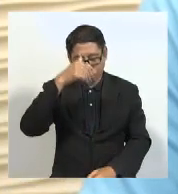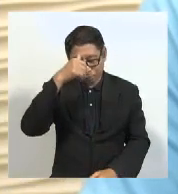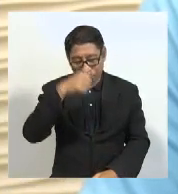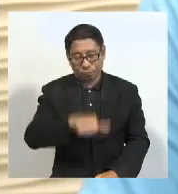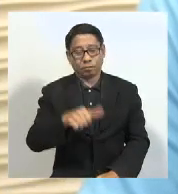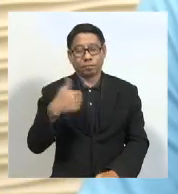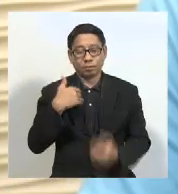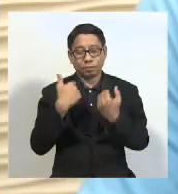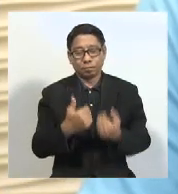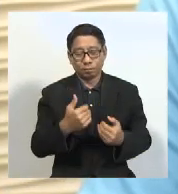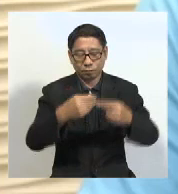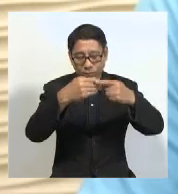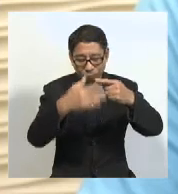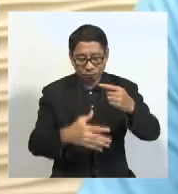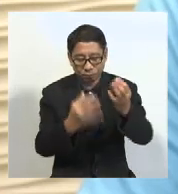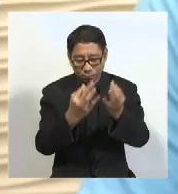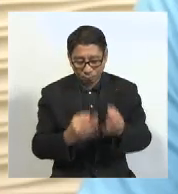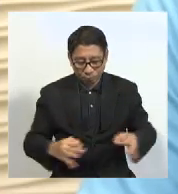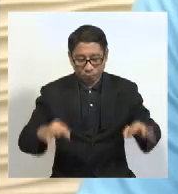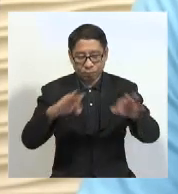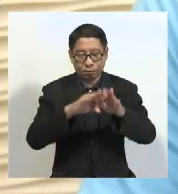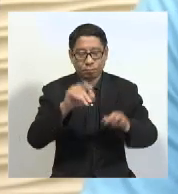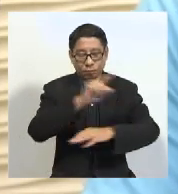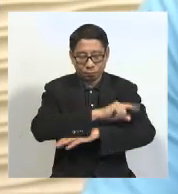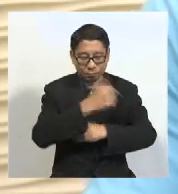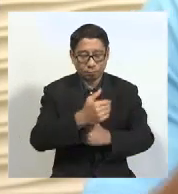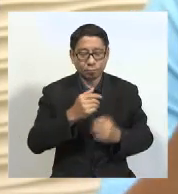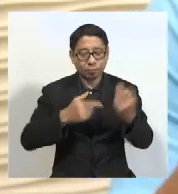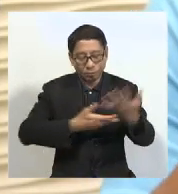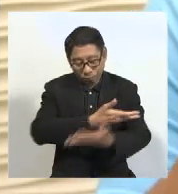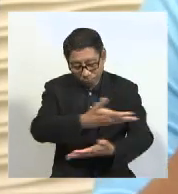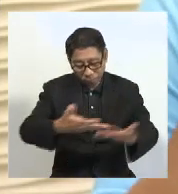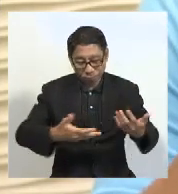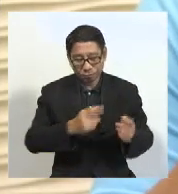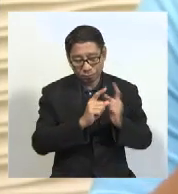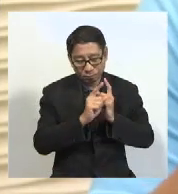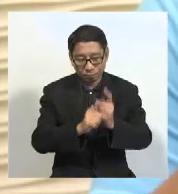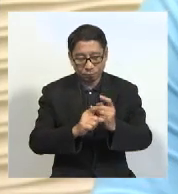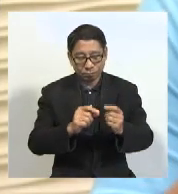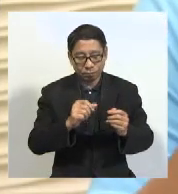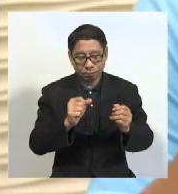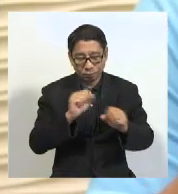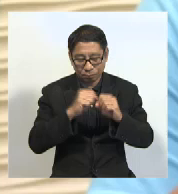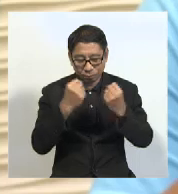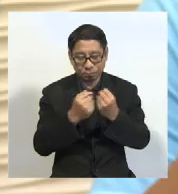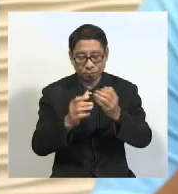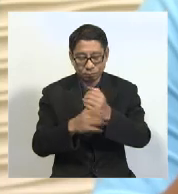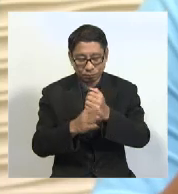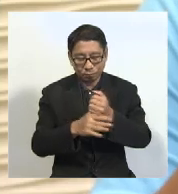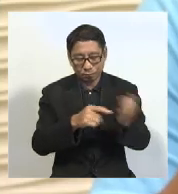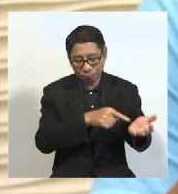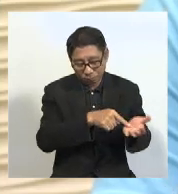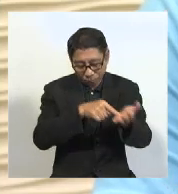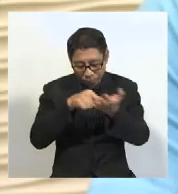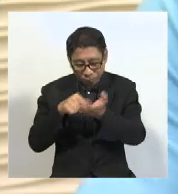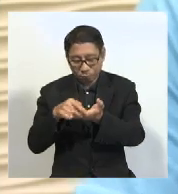นี่คือสาระหลักๆนะครับที่วันนี้ได้มีการพูดคุยตามข้อเรียกร้องของสมาคมประมงนะฮะซึ่งทุกฝ่